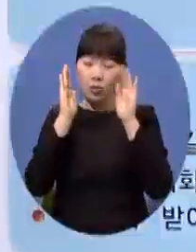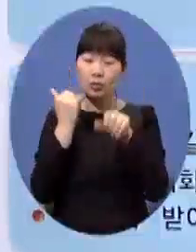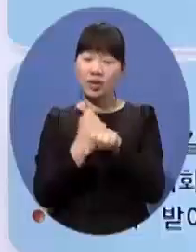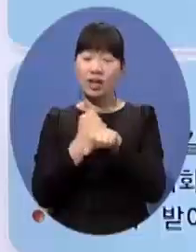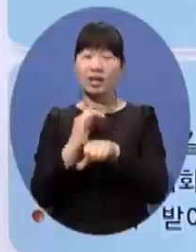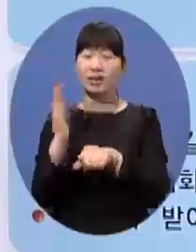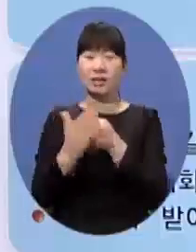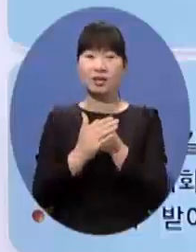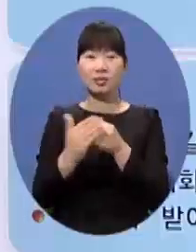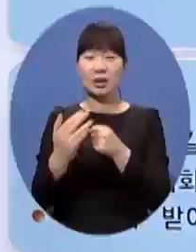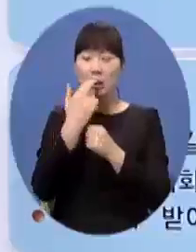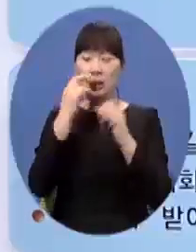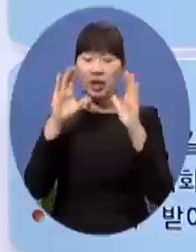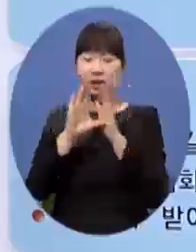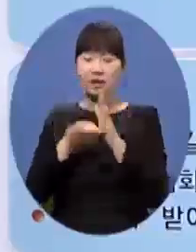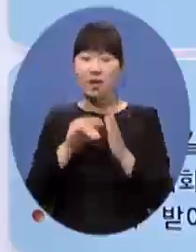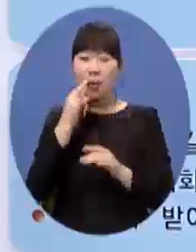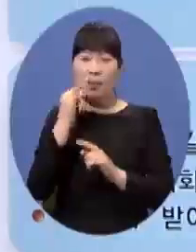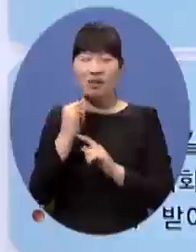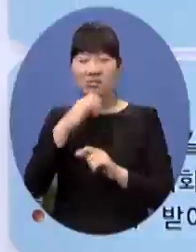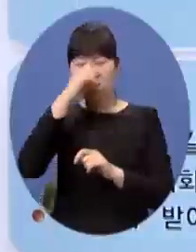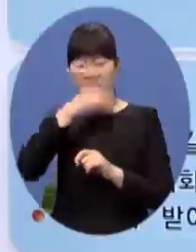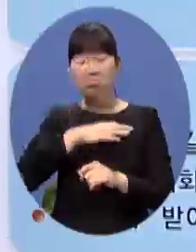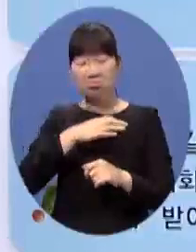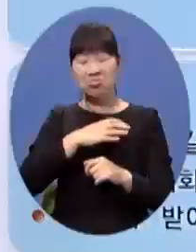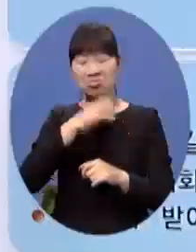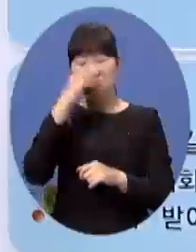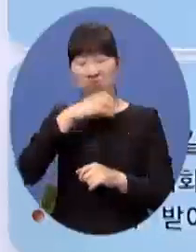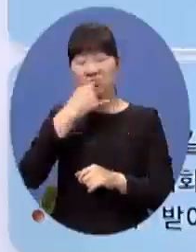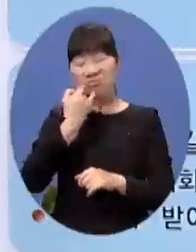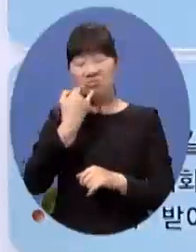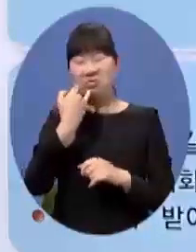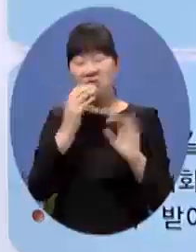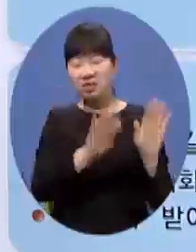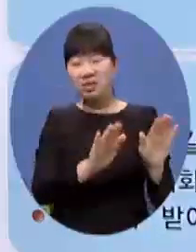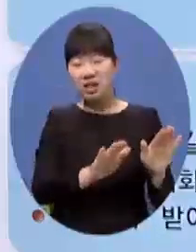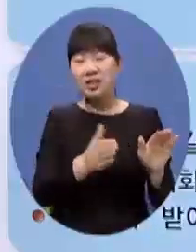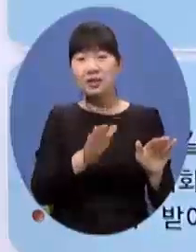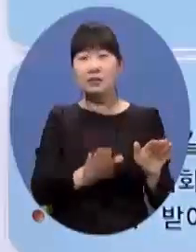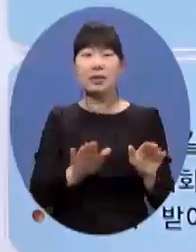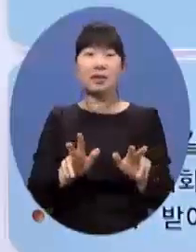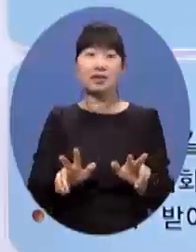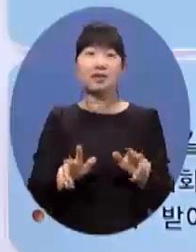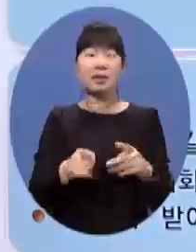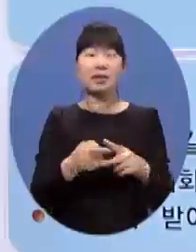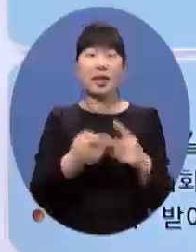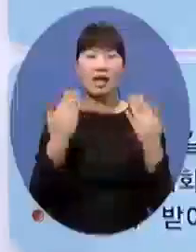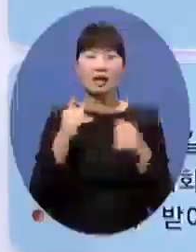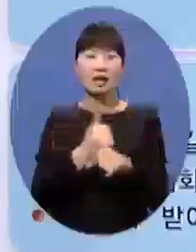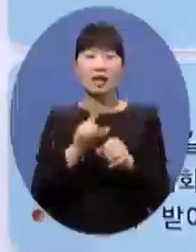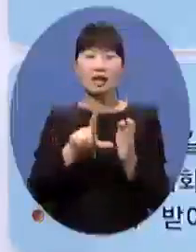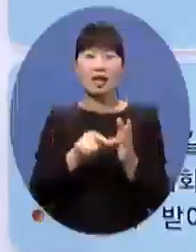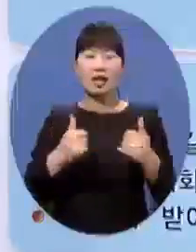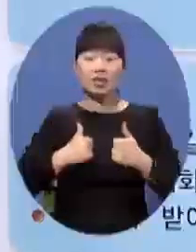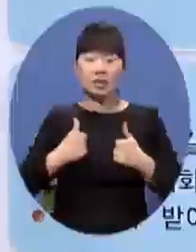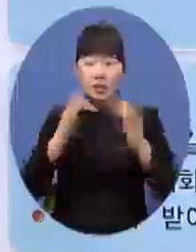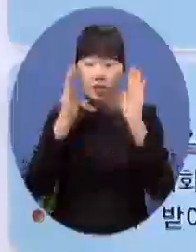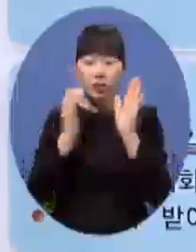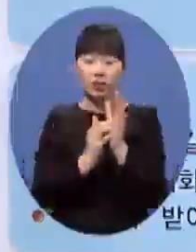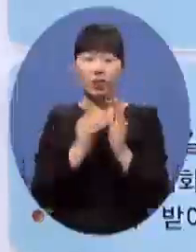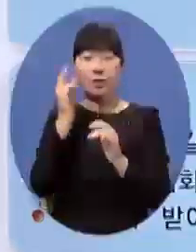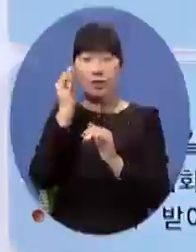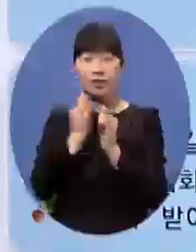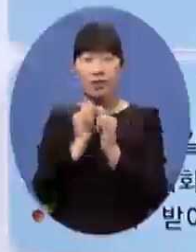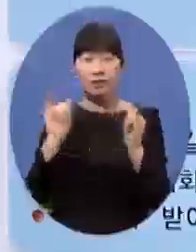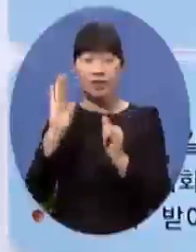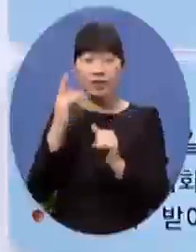될 때거든요. 유아기 때까지 엄마들이 웬만하면 그냥 넘어갈 수 있어요. 근데 학령기 때는 이제 실제적으로 아이들이 열심히 노력해서 훌륭한 사람이